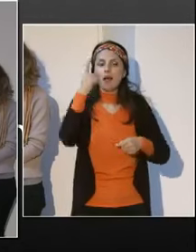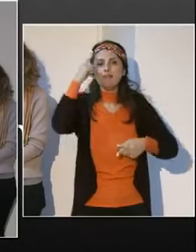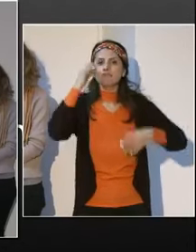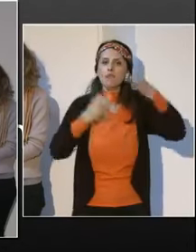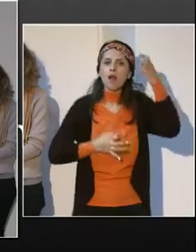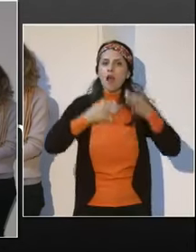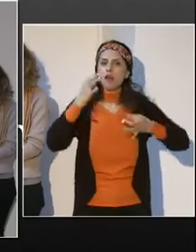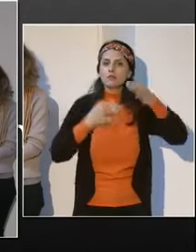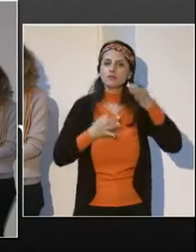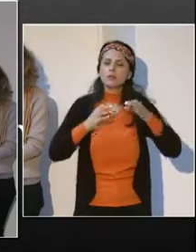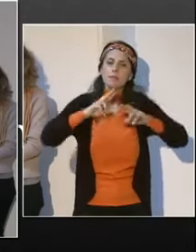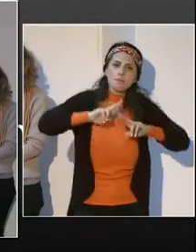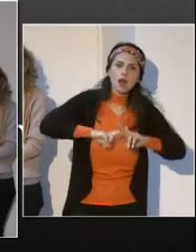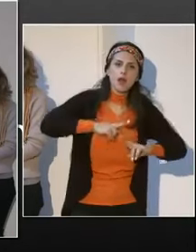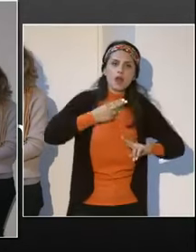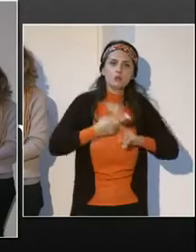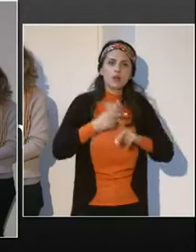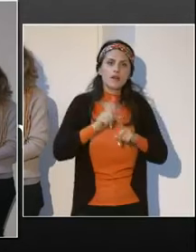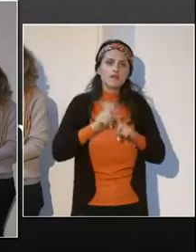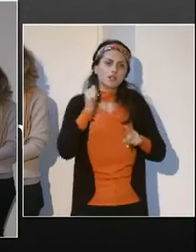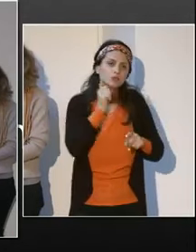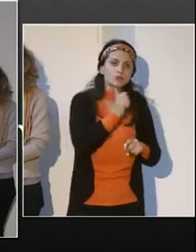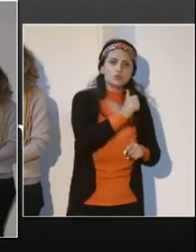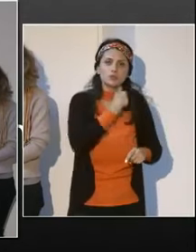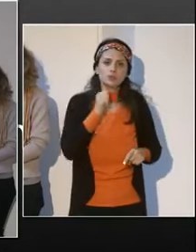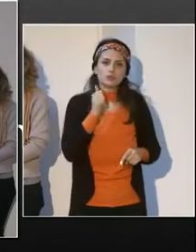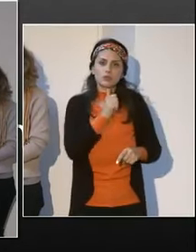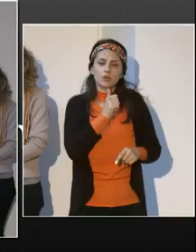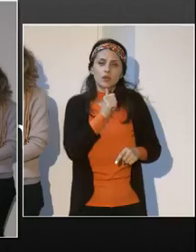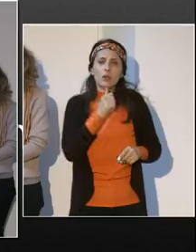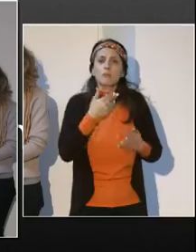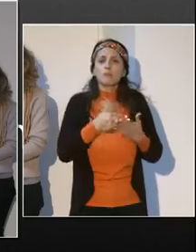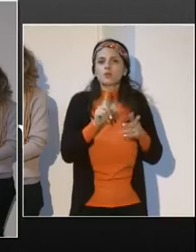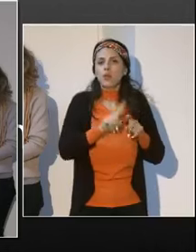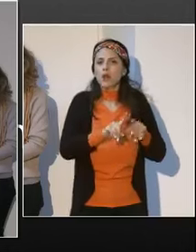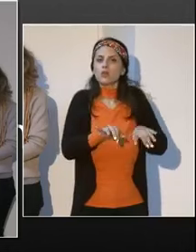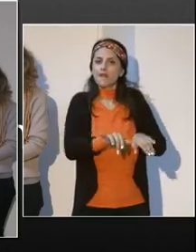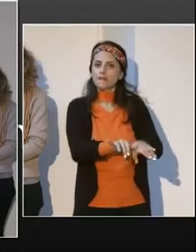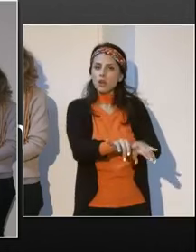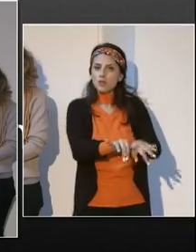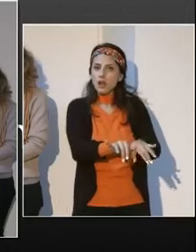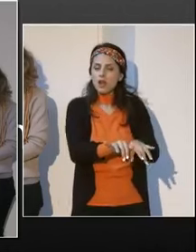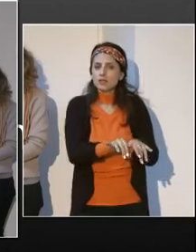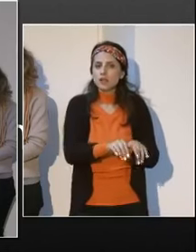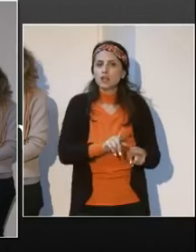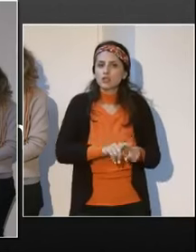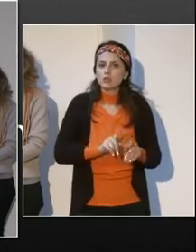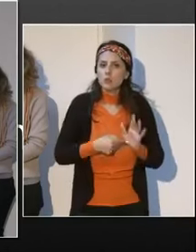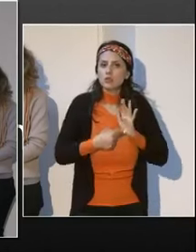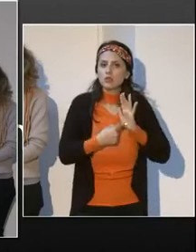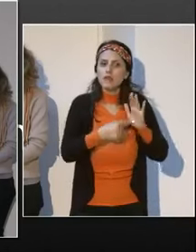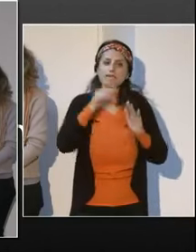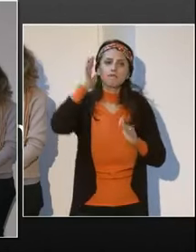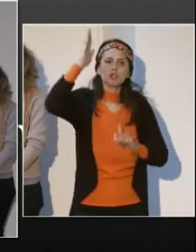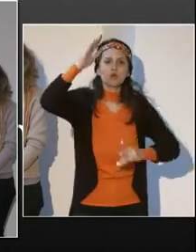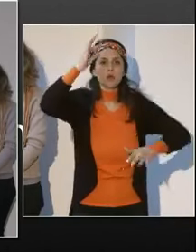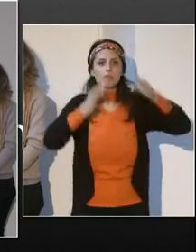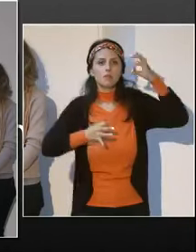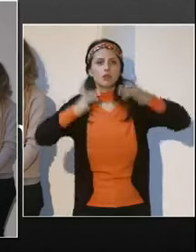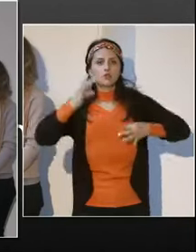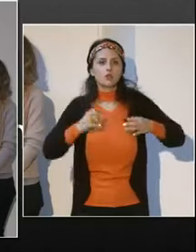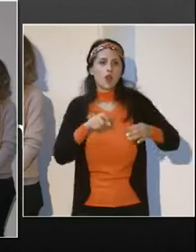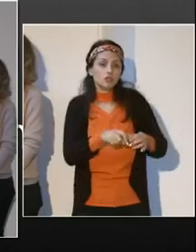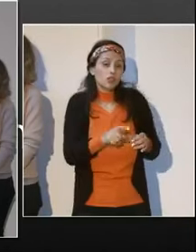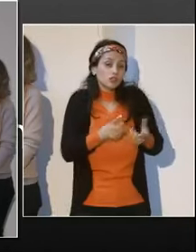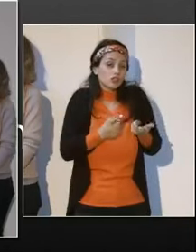a accesibilizare a mediului fizic și informațional care se poate fundamenta viitoarele masuri in acest domeniu